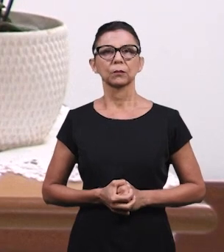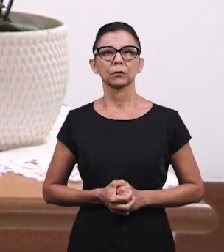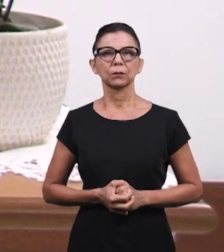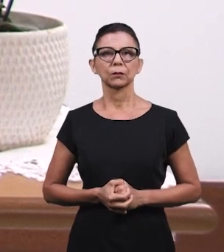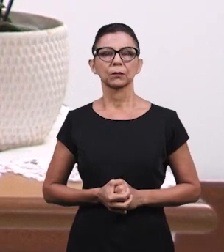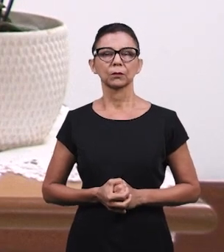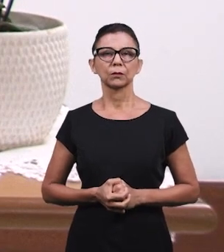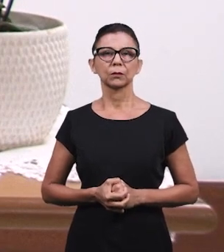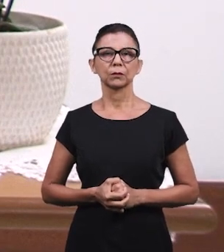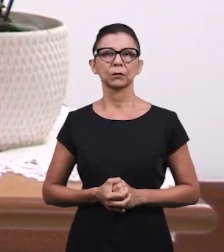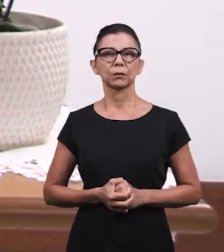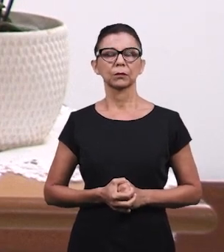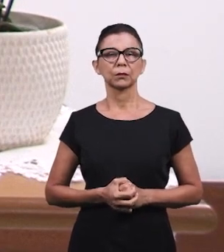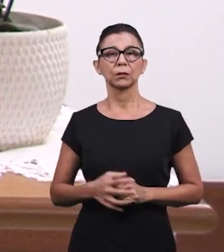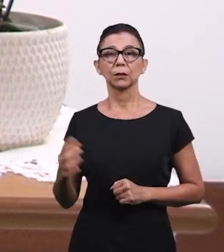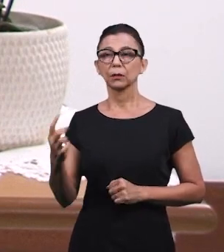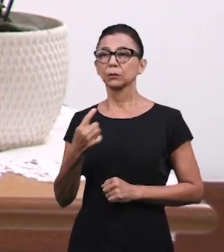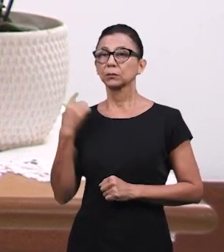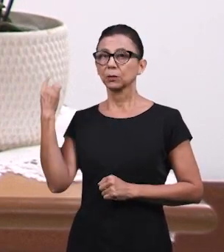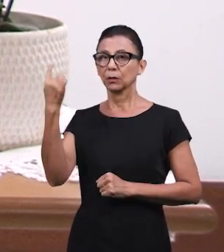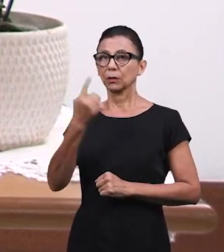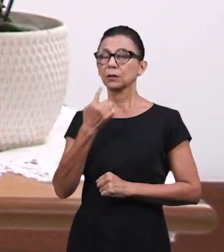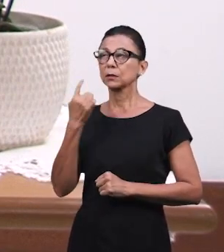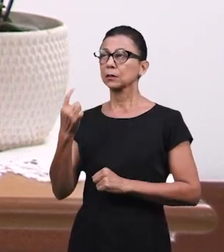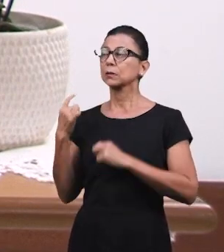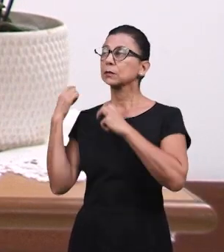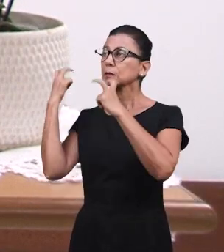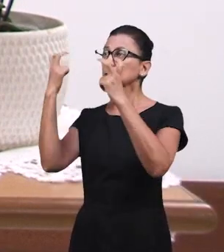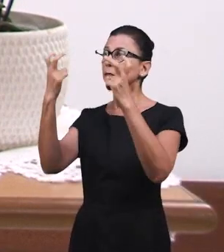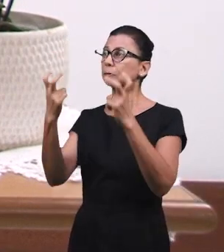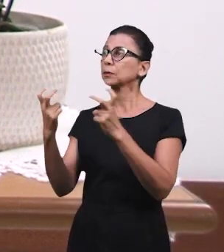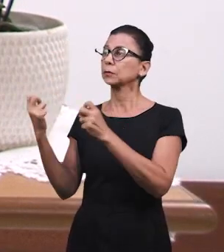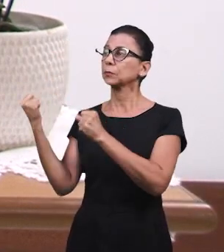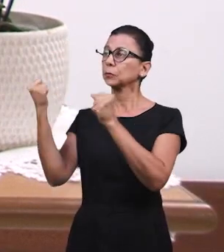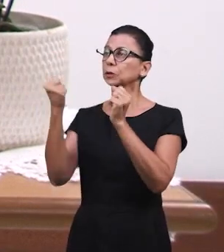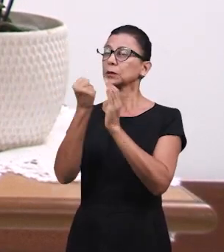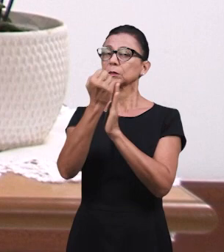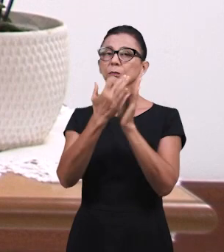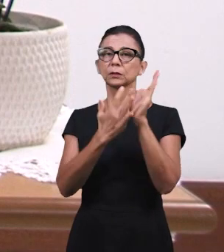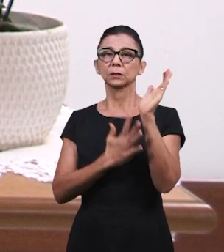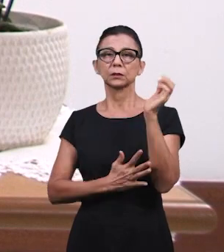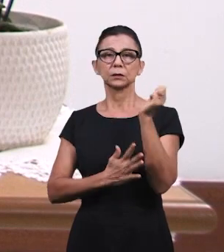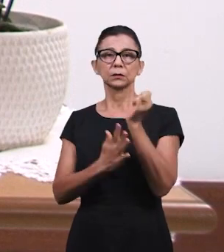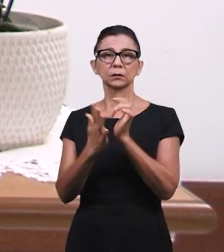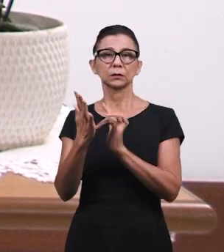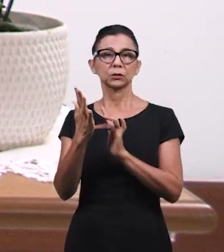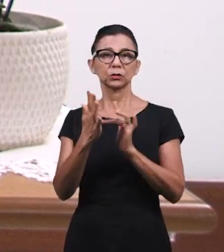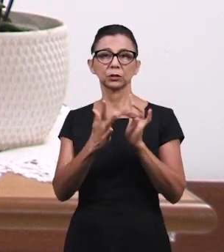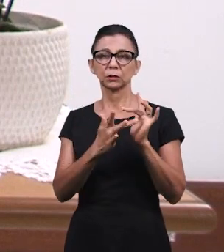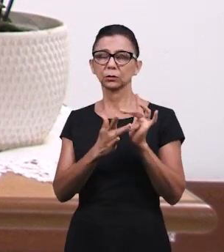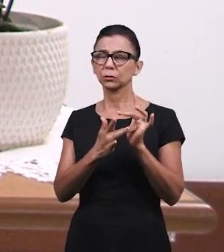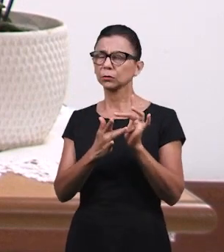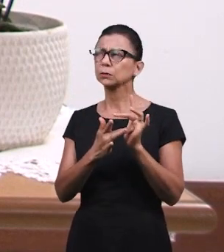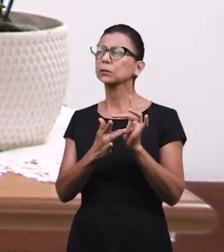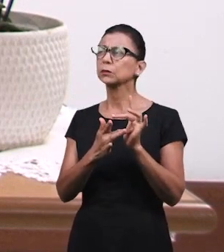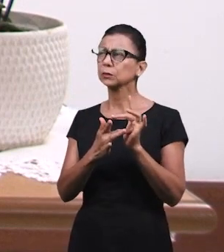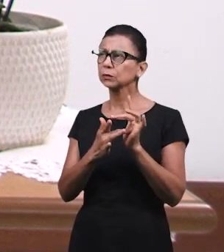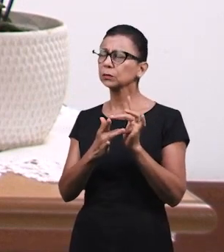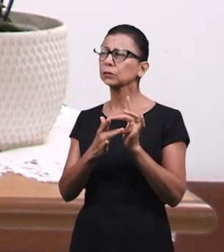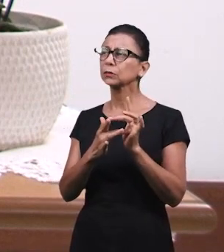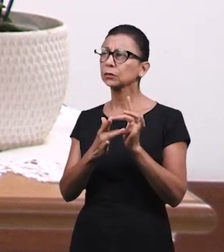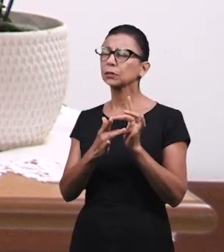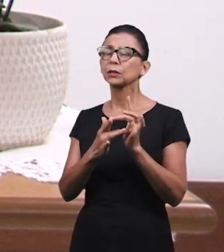Мы взываем Тебе, Господь, о силе, которая в крови Господа Иисуса. И на основании